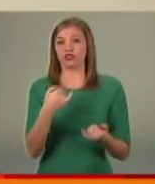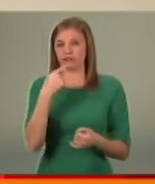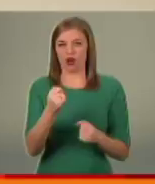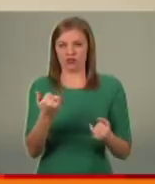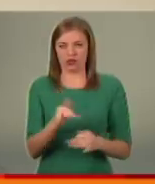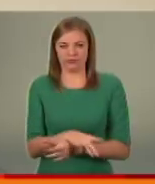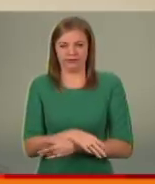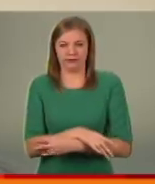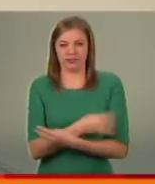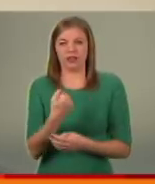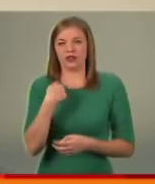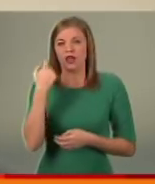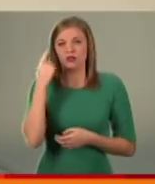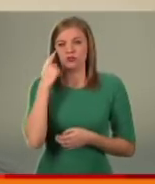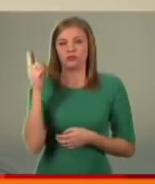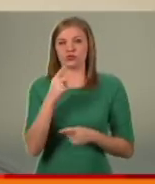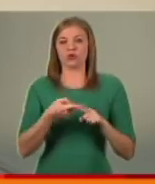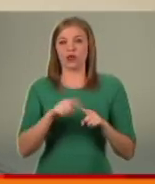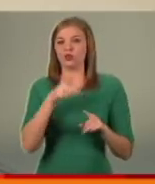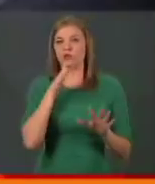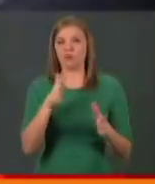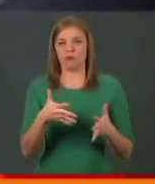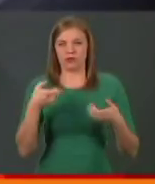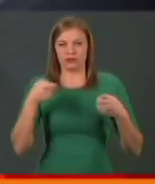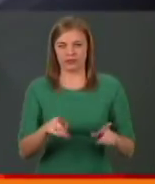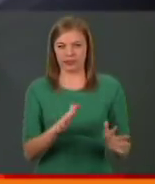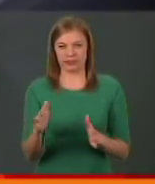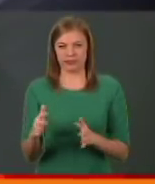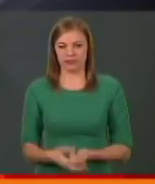прямо мурашки, я думаю, ну, это момент истины.